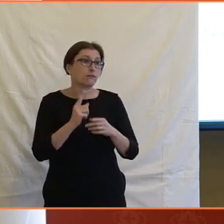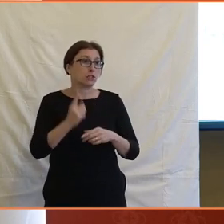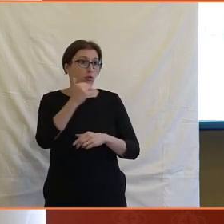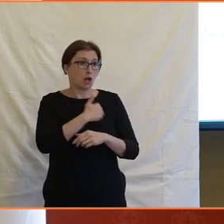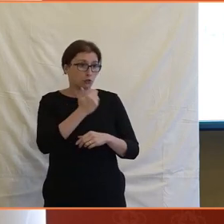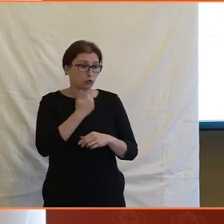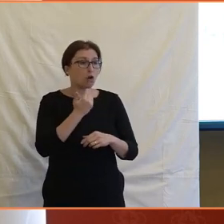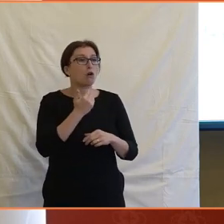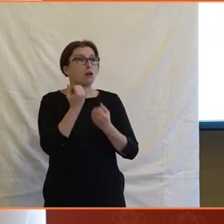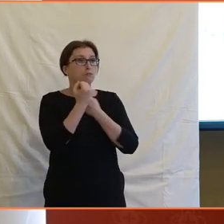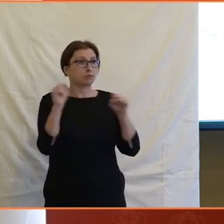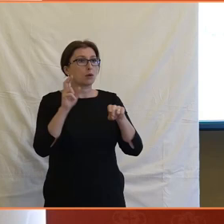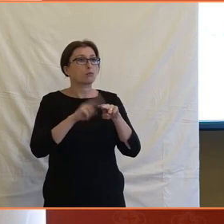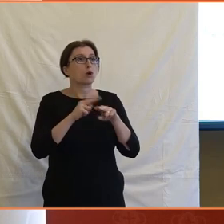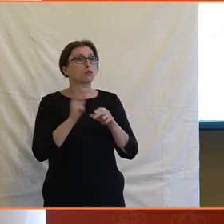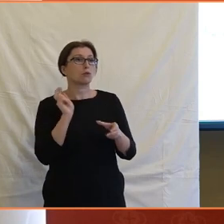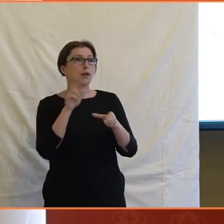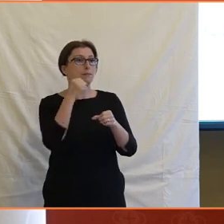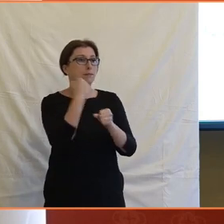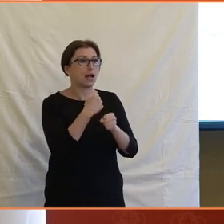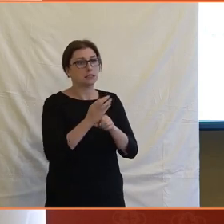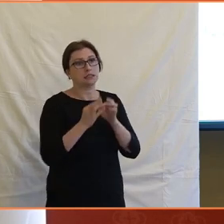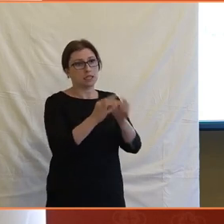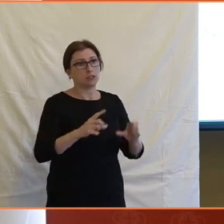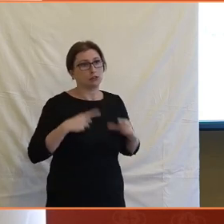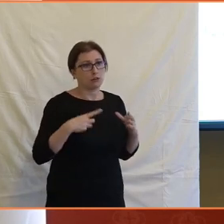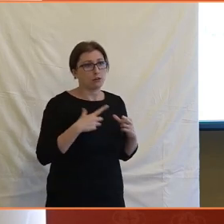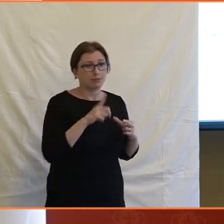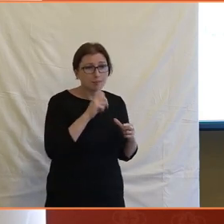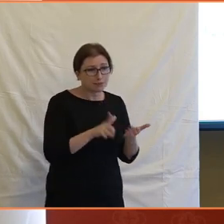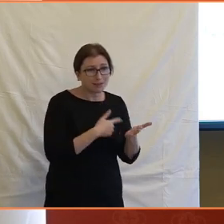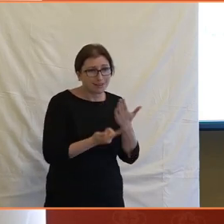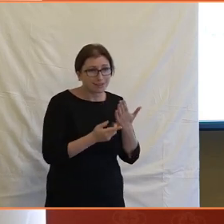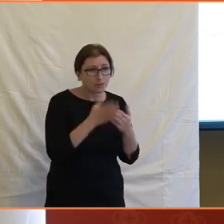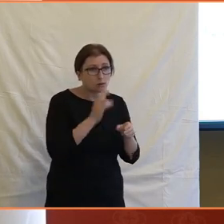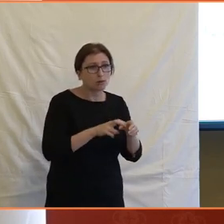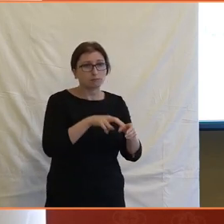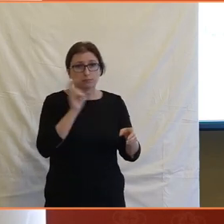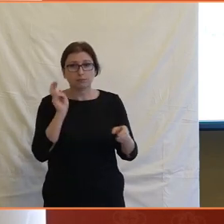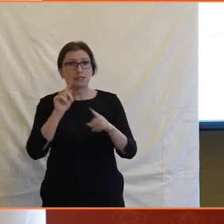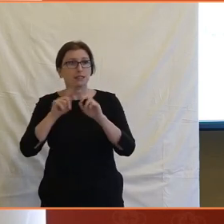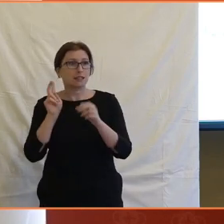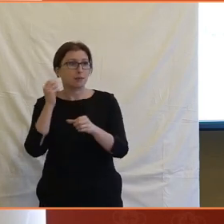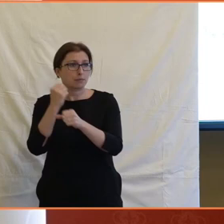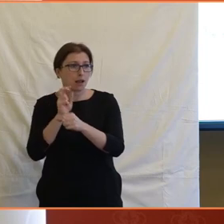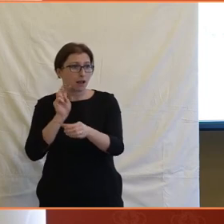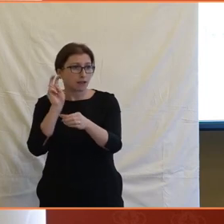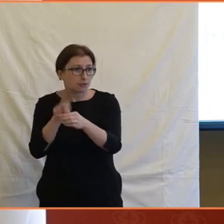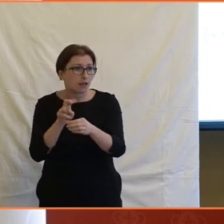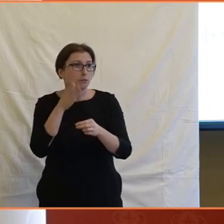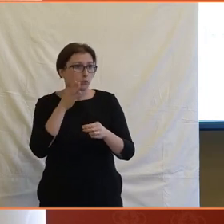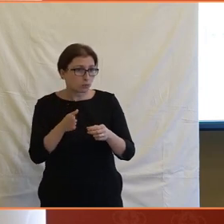školu, půjdeš do zaměstnání a budeš to dělat celý život, což prostě není realita tohodle století.